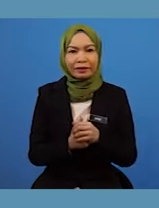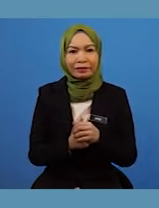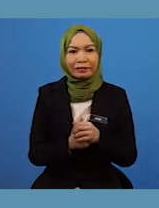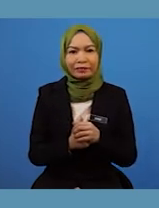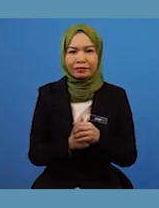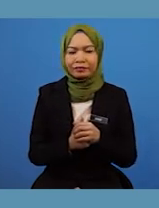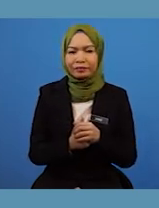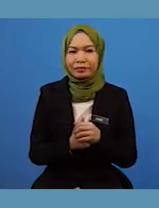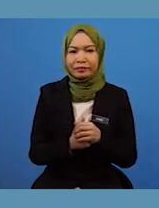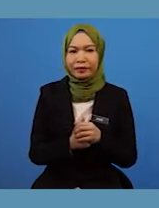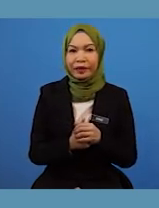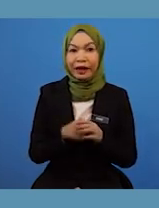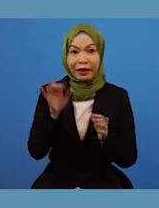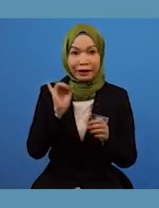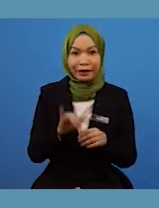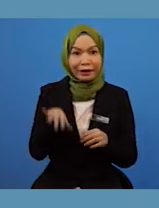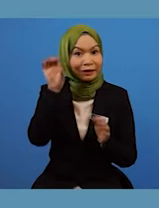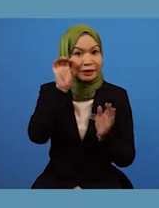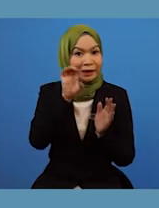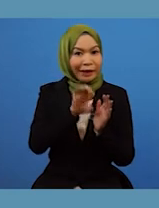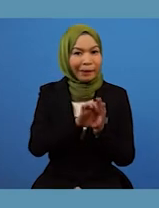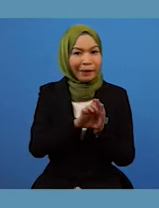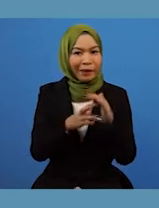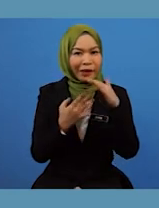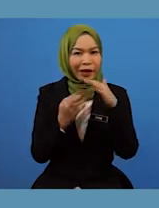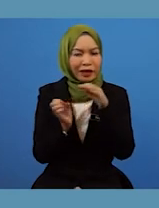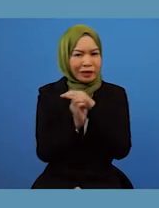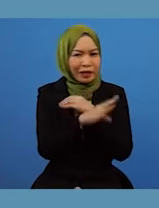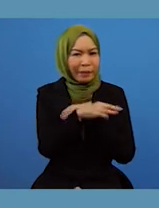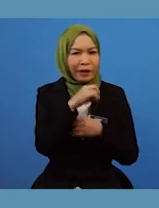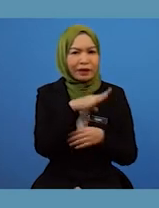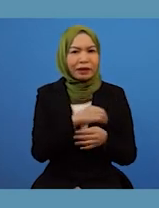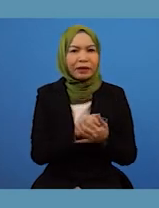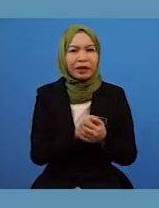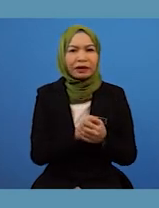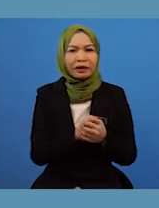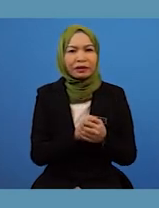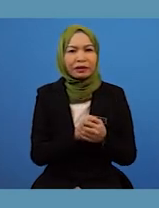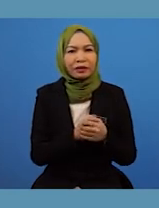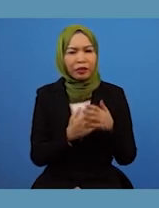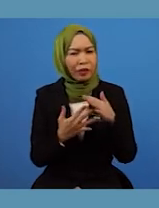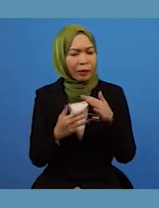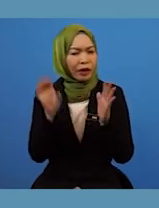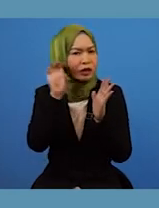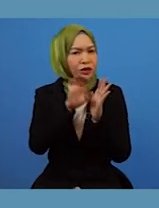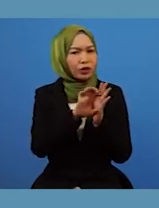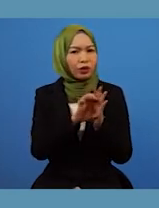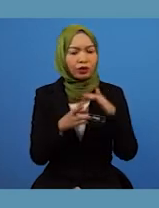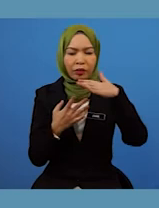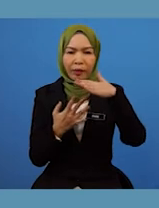Pandai murid-murid. Gambar pembakaran sampah sarap. Ini semua adalah